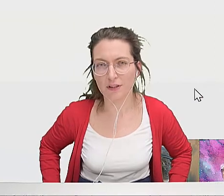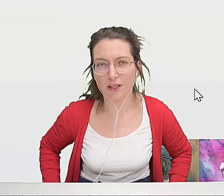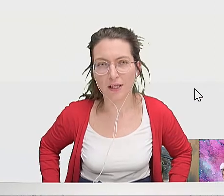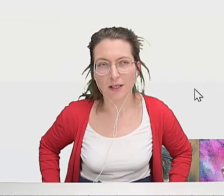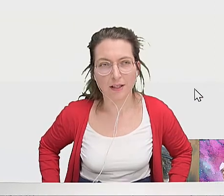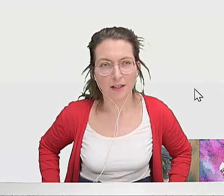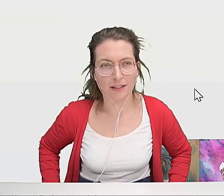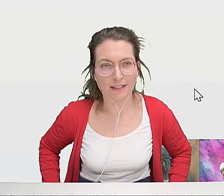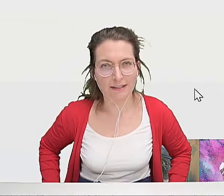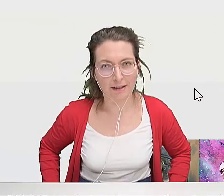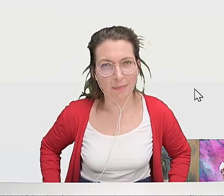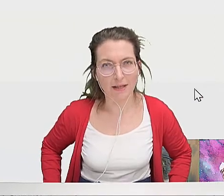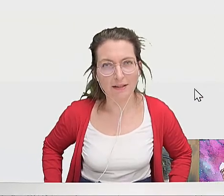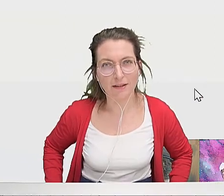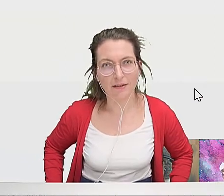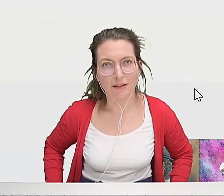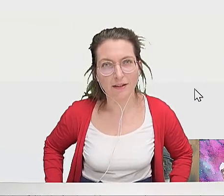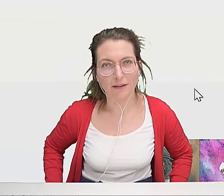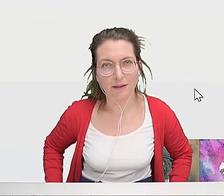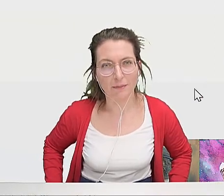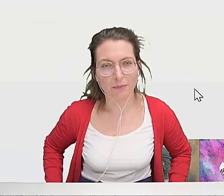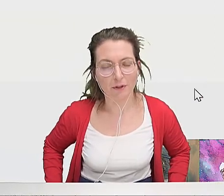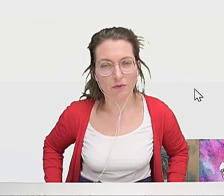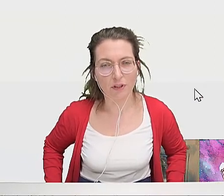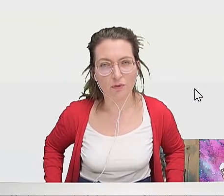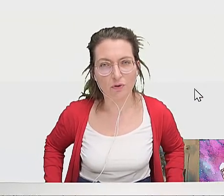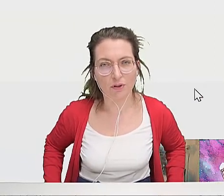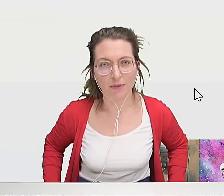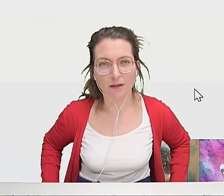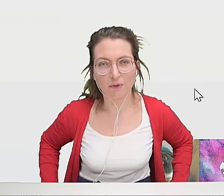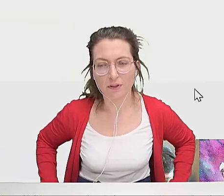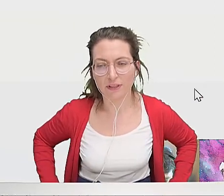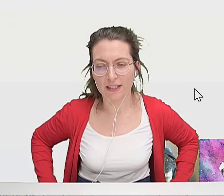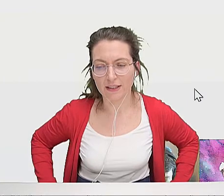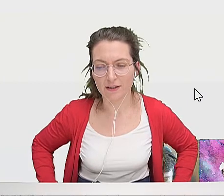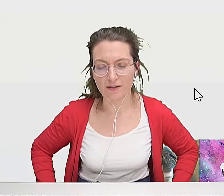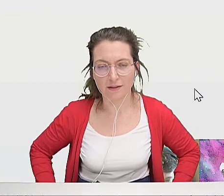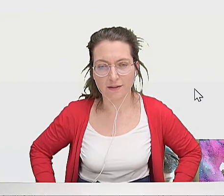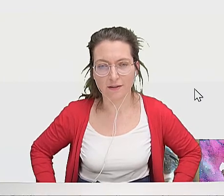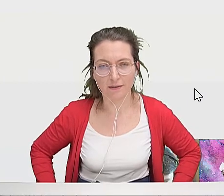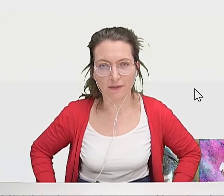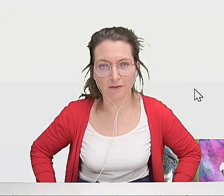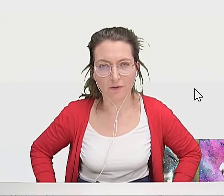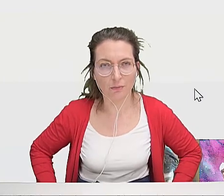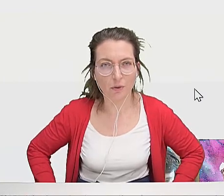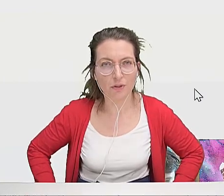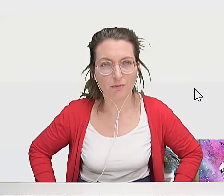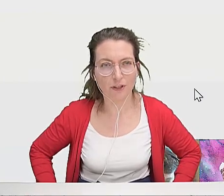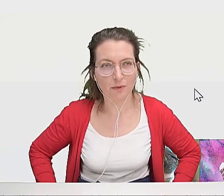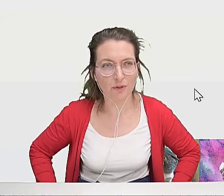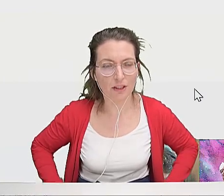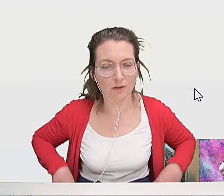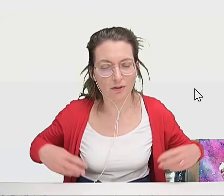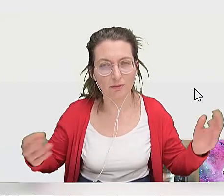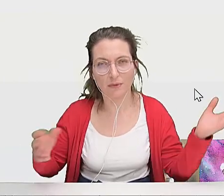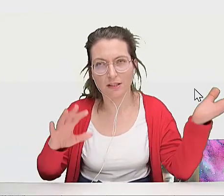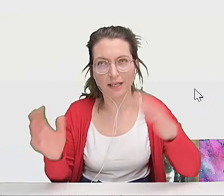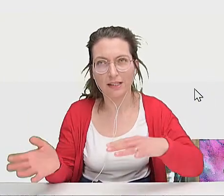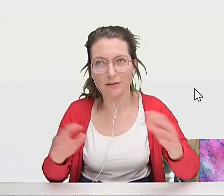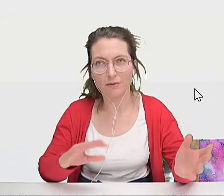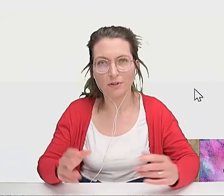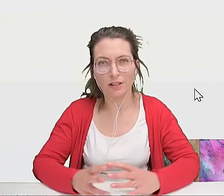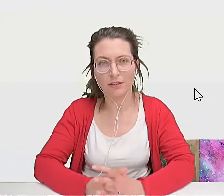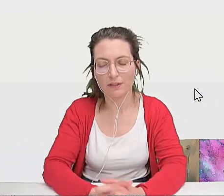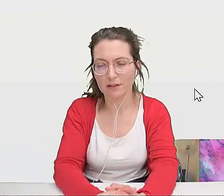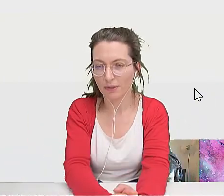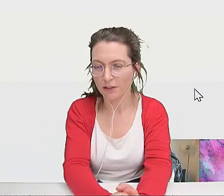oder die ganzen Thematiken, die ich mit meinen Schülerinnen und Schülern machen möchte, wie kann ich das jetzt remote im Fernunterricht oder im